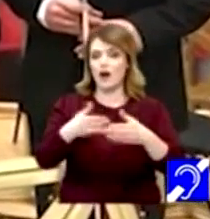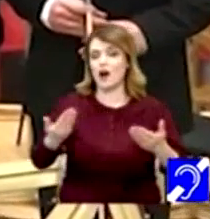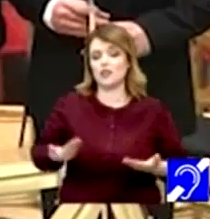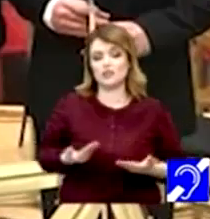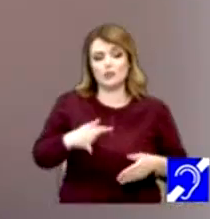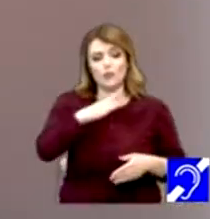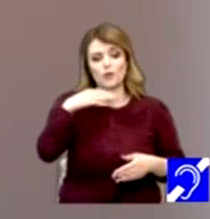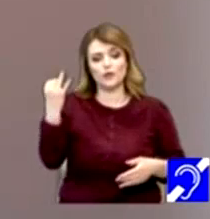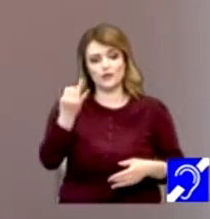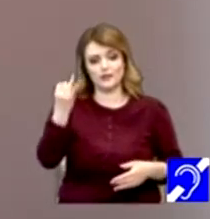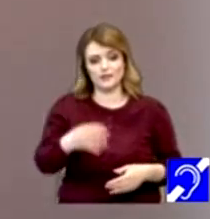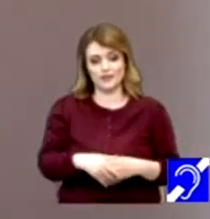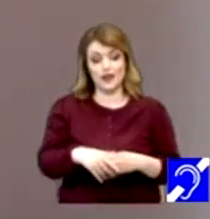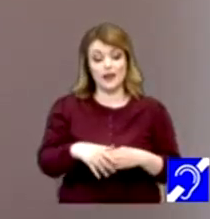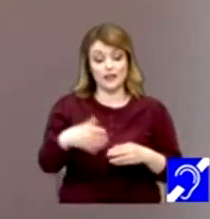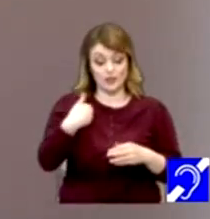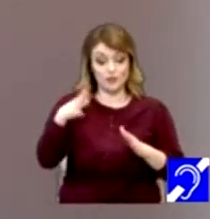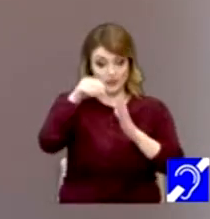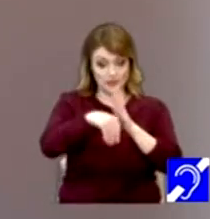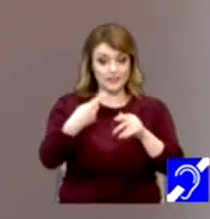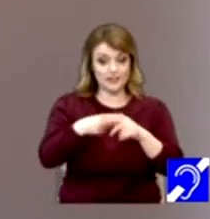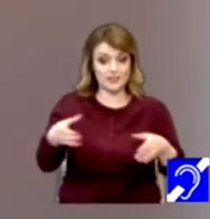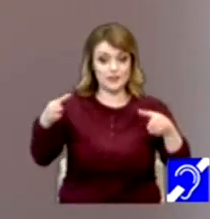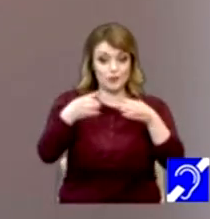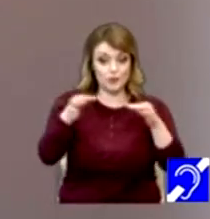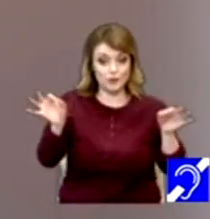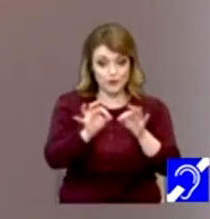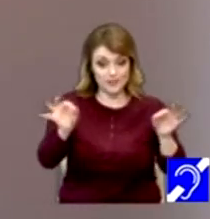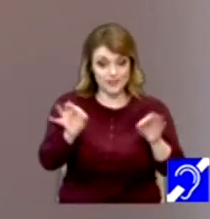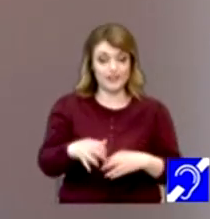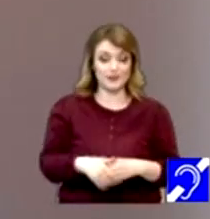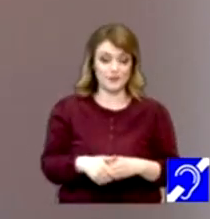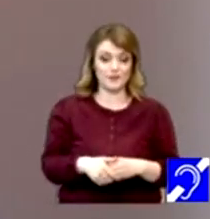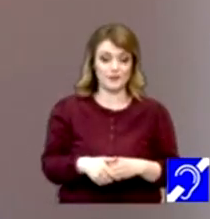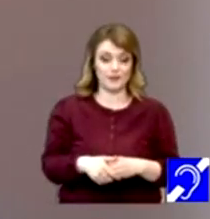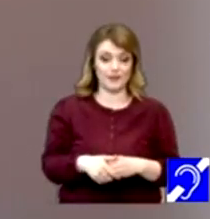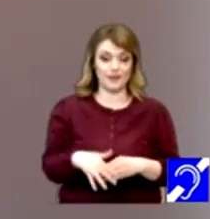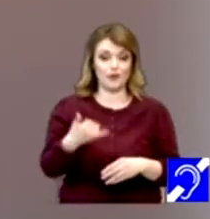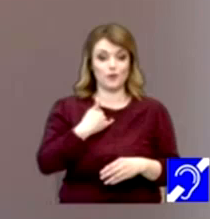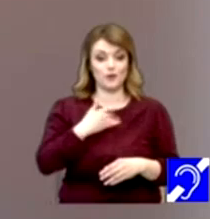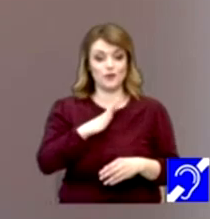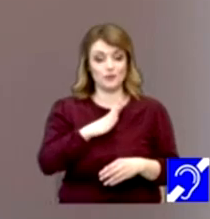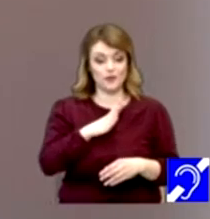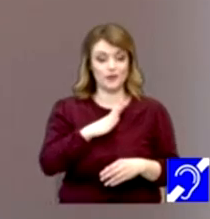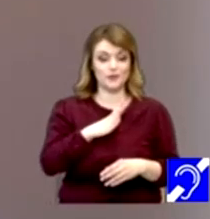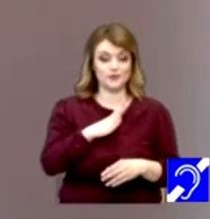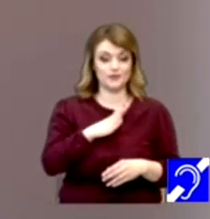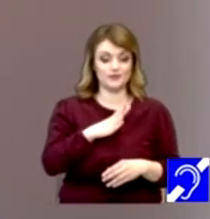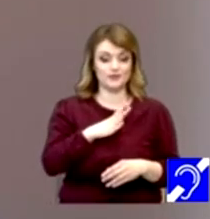momente memorabile. Cântând în cadrul Orchestrei Române de Tineret, am avut solist